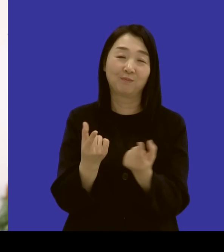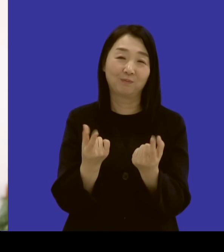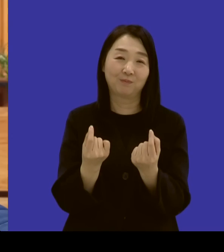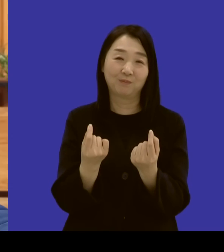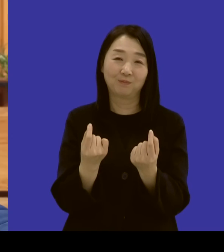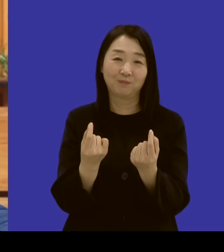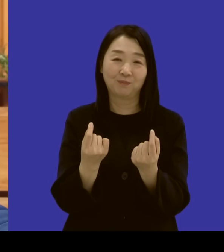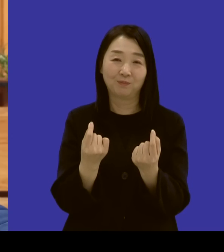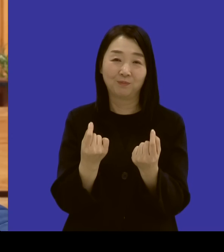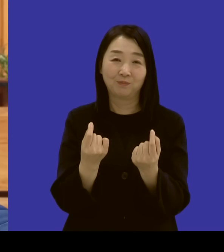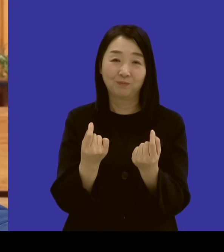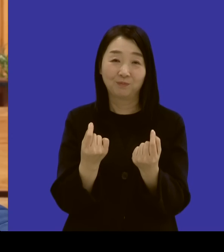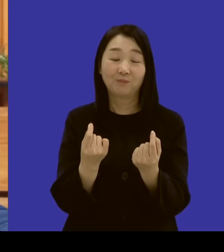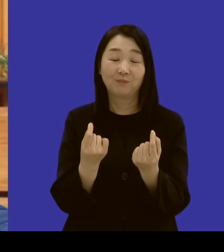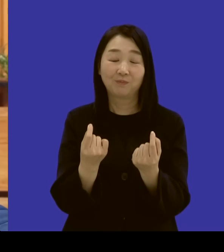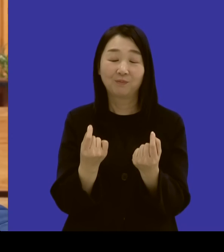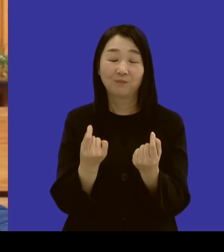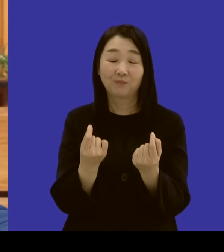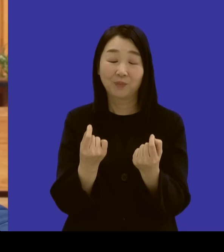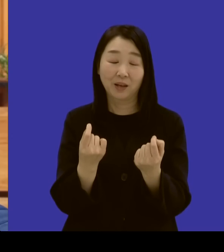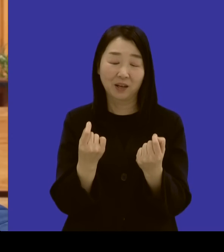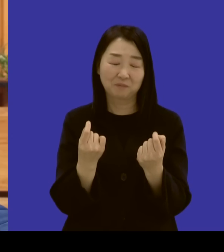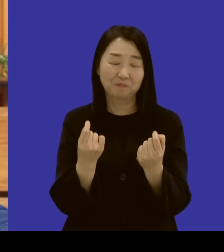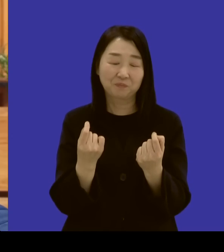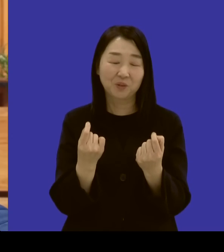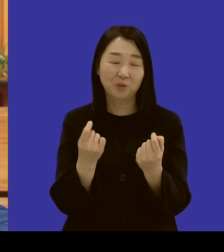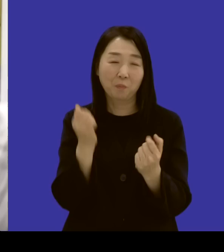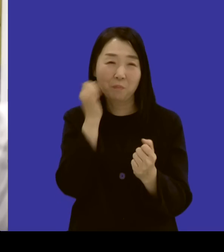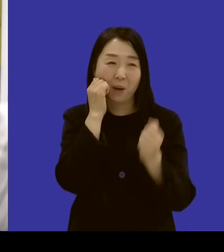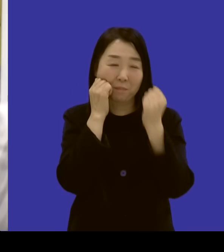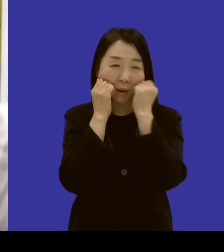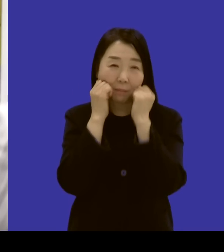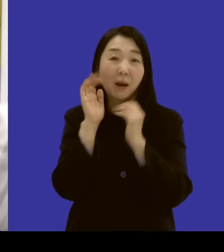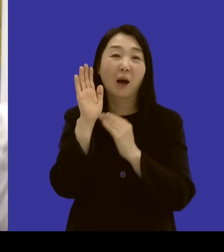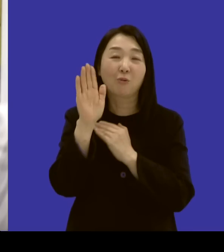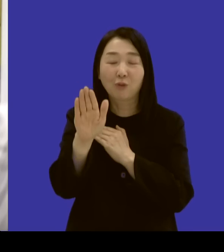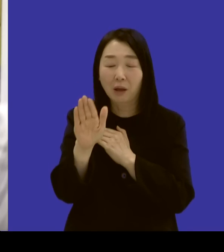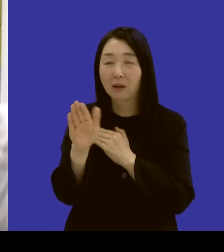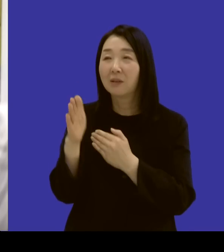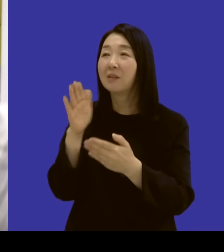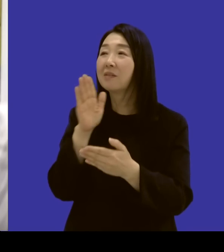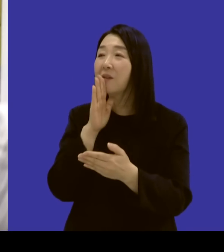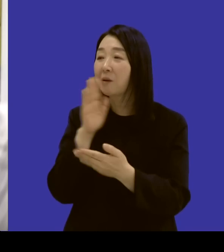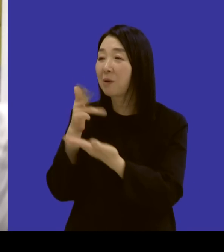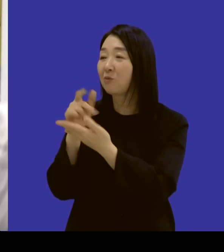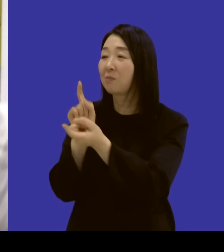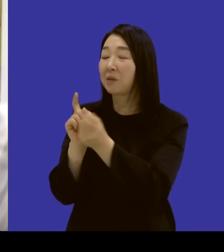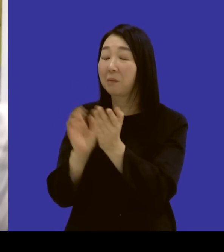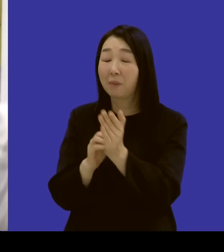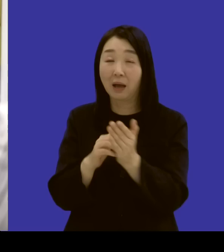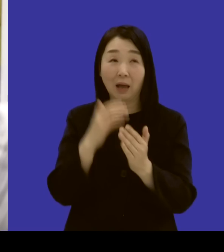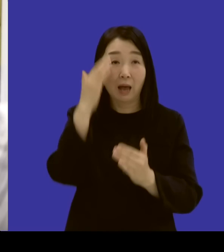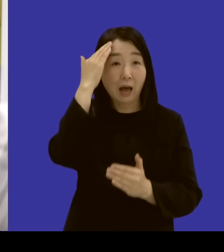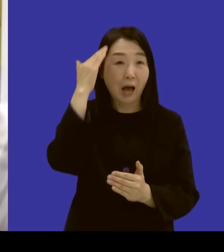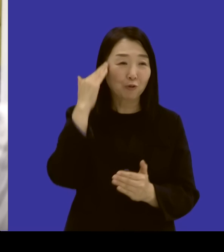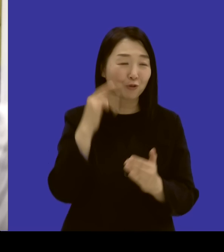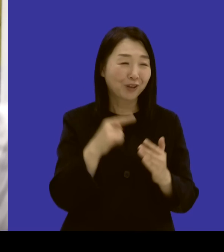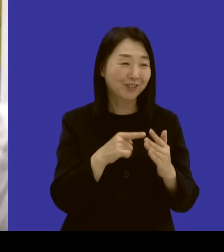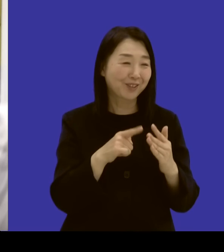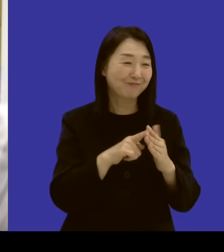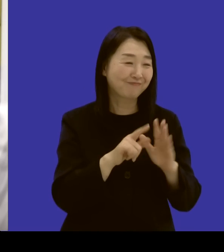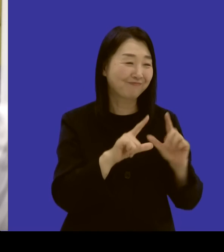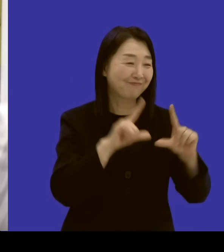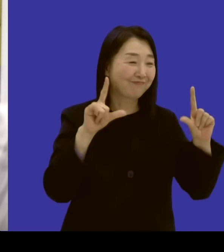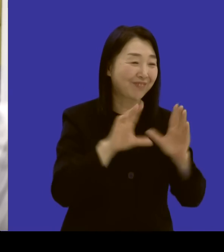그때부터인 것 같아요. 그러니까 제가 성장기를 이제 겪고 나서 한국에서 뭐 승승장구로 잘 나갈 때는 절대로 주님 안 찾아요. 서울도 그만둔